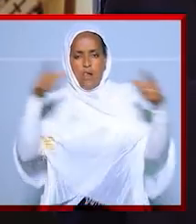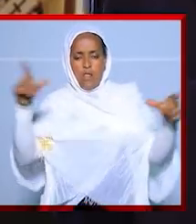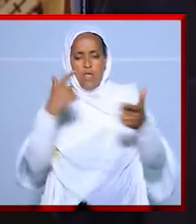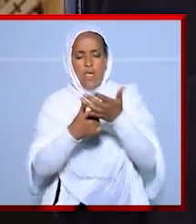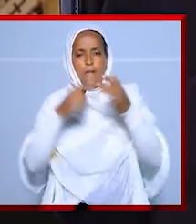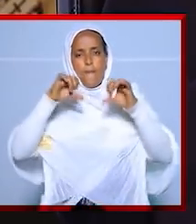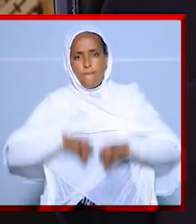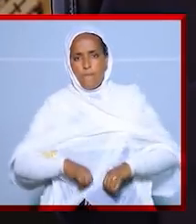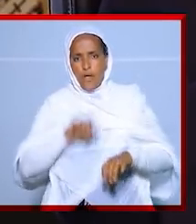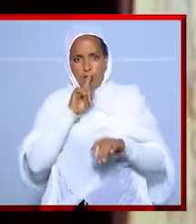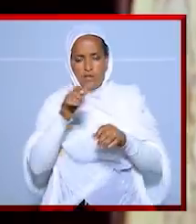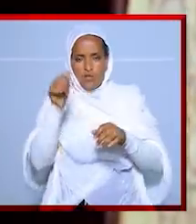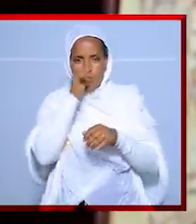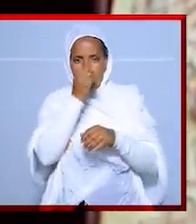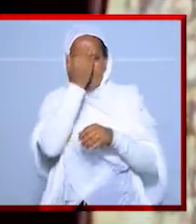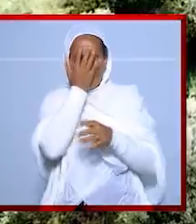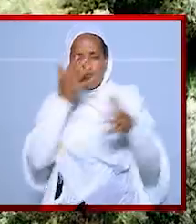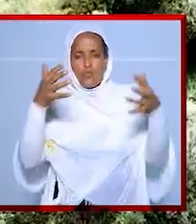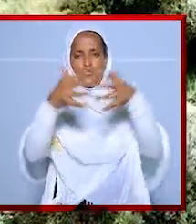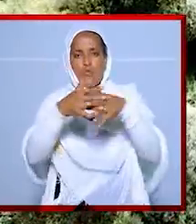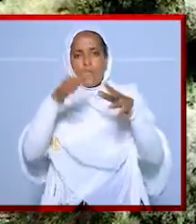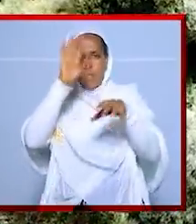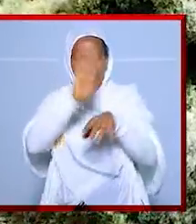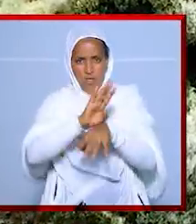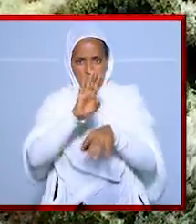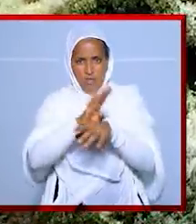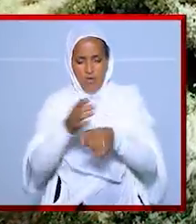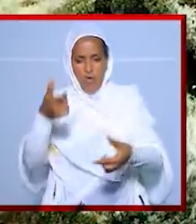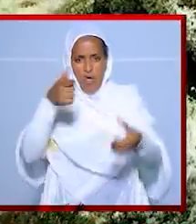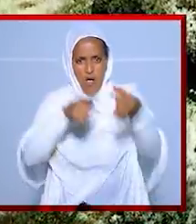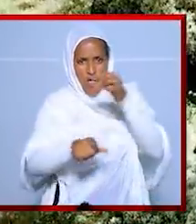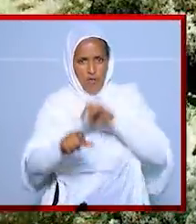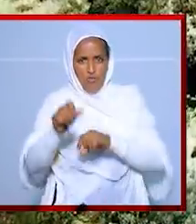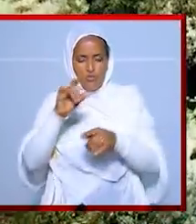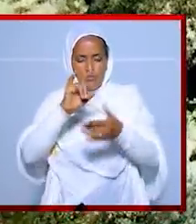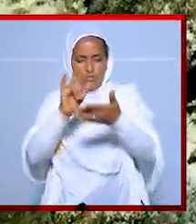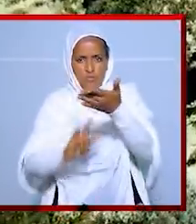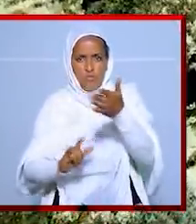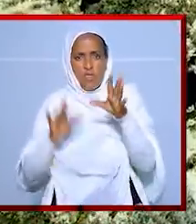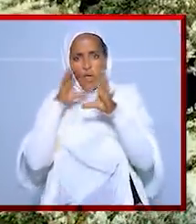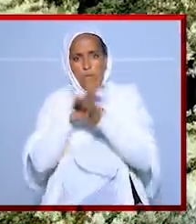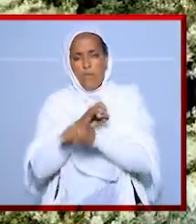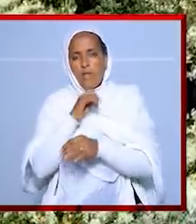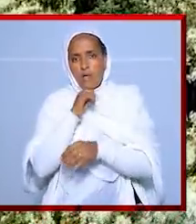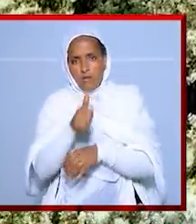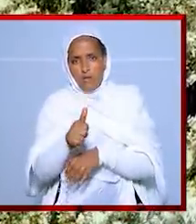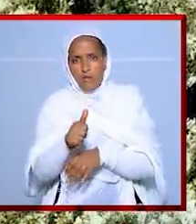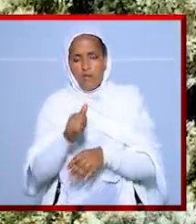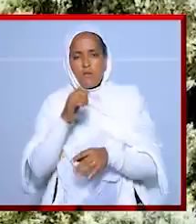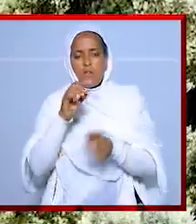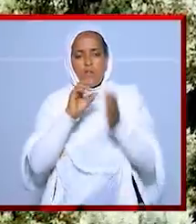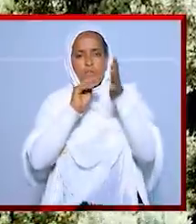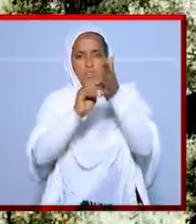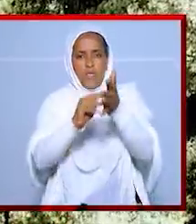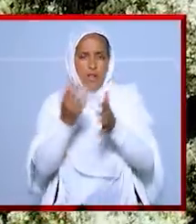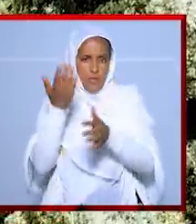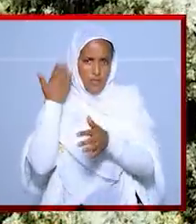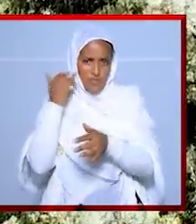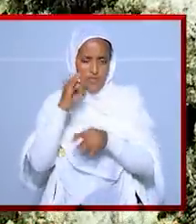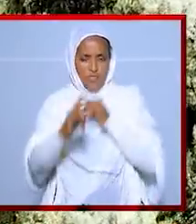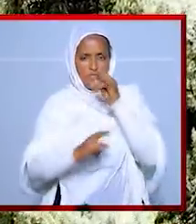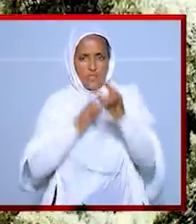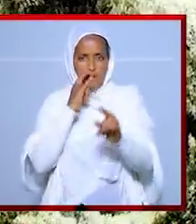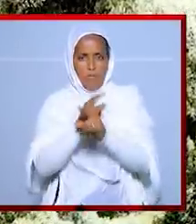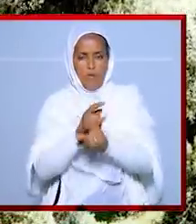ነው። ያ የማይካድ ነው። የኢትዮጵያ ኦርቶዶክስ ተዋሕዶ ቤተክርስቲያን አስተዋጽኦ ተዘርዝሮ የሚያልቅ አይደለም። ለአብነት